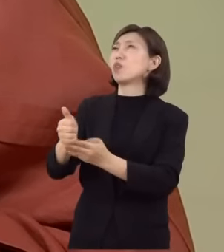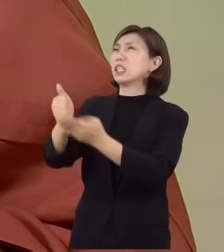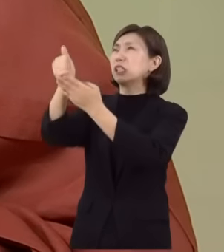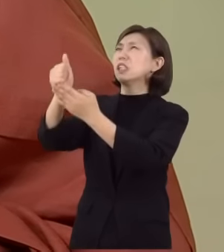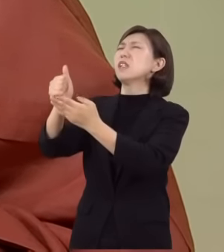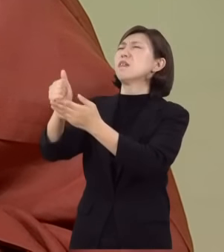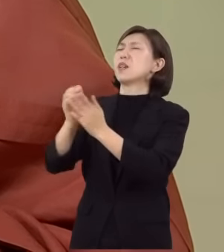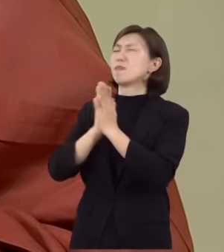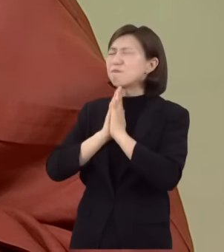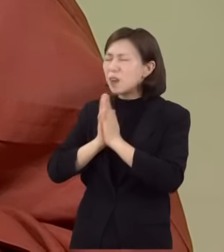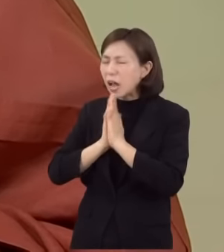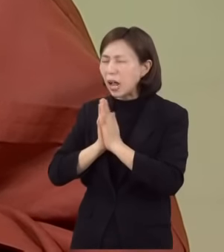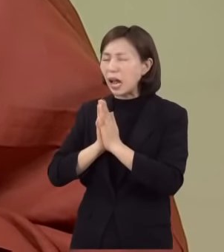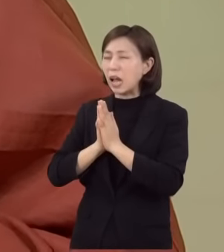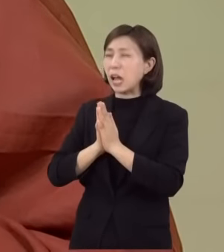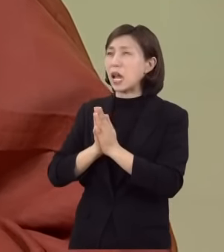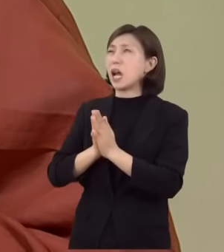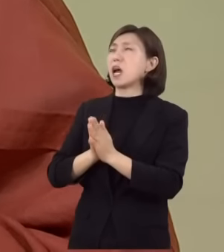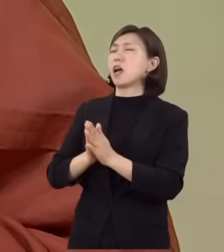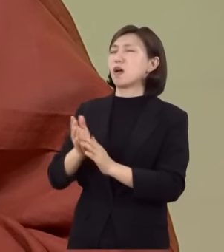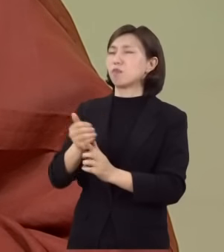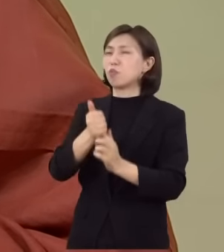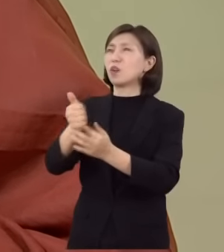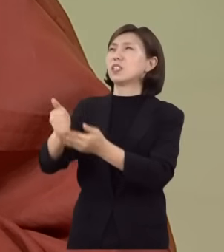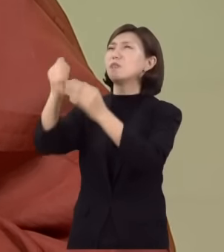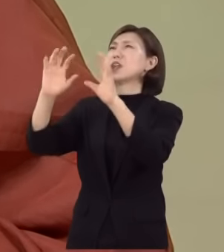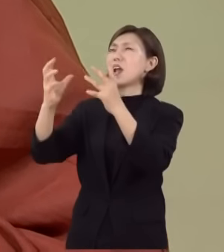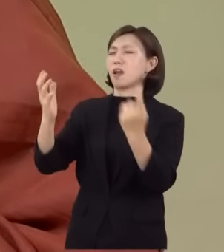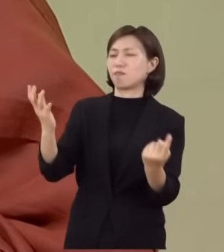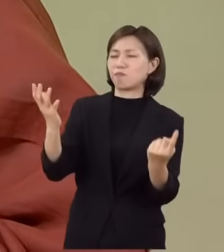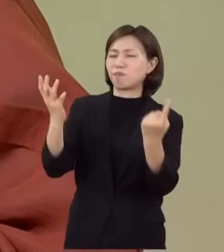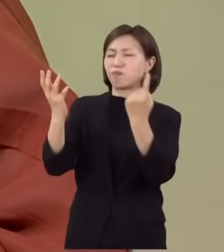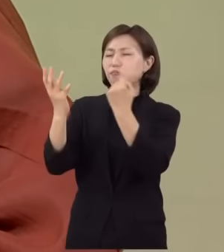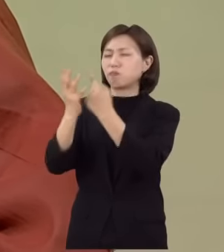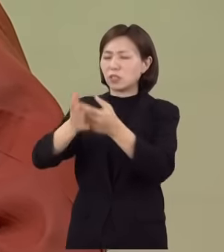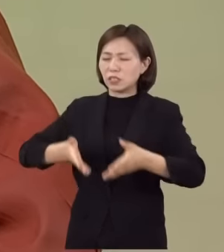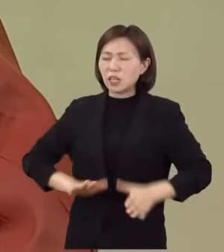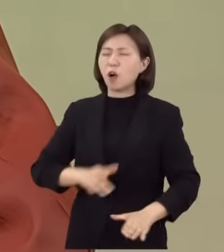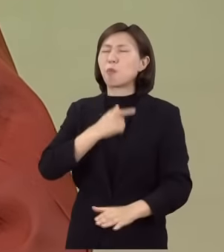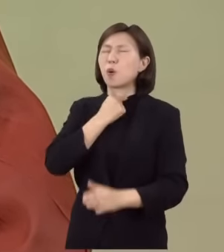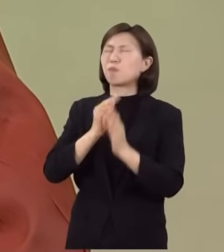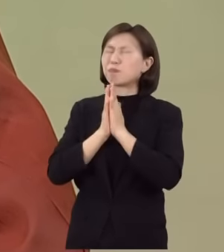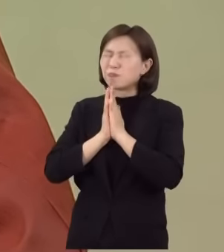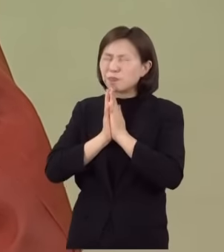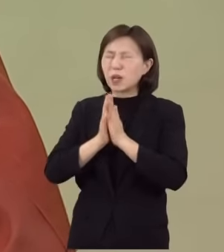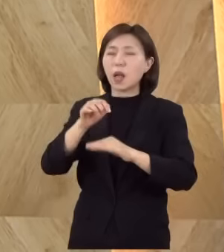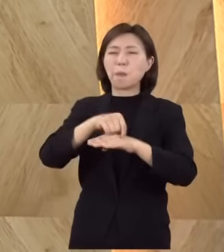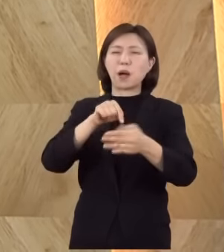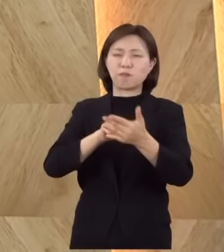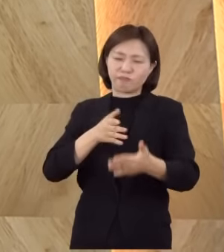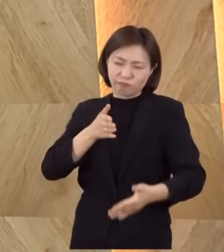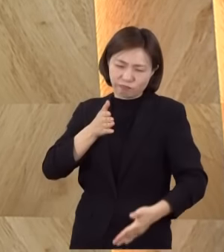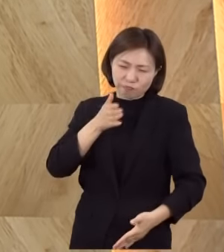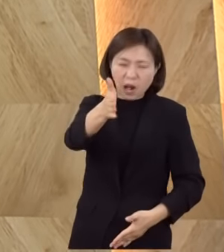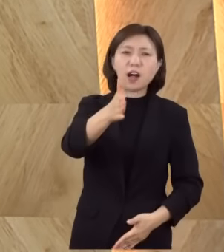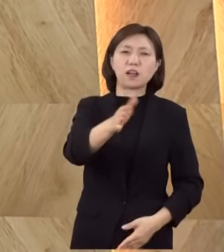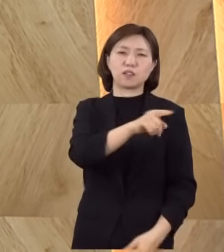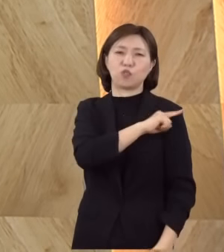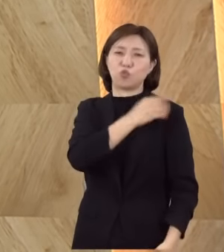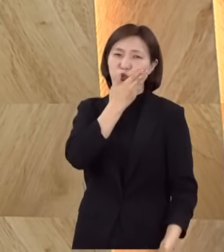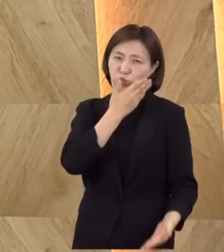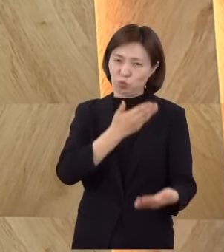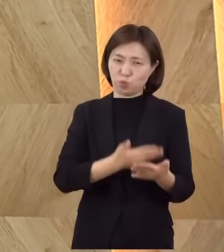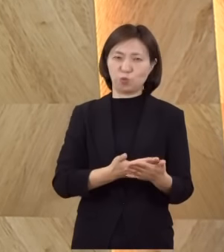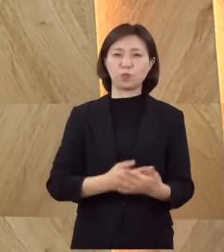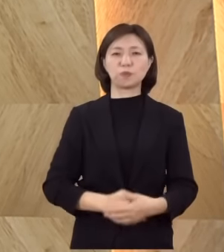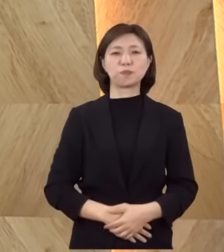부처님 극락세계 생하게 해주십시오 그 마음이 중요하다라는 뜻이